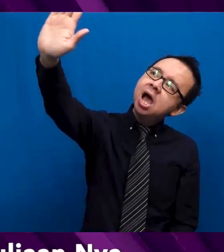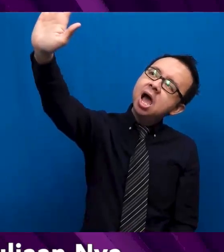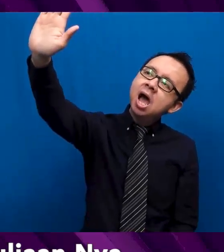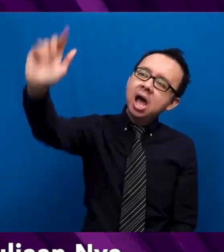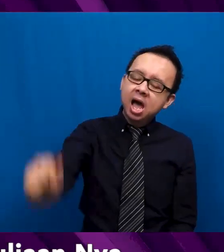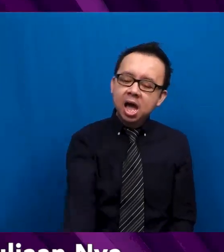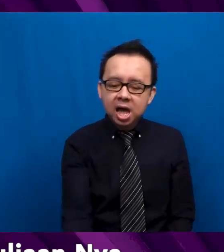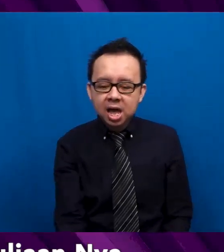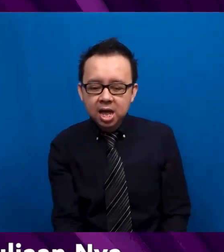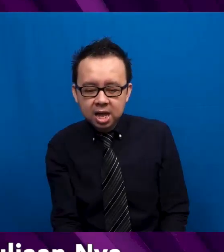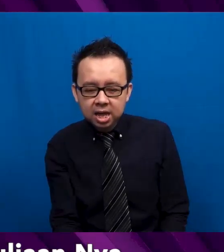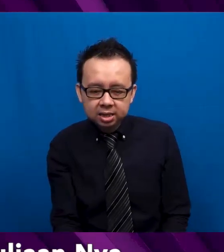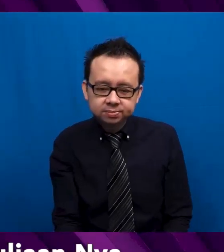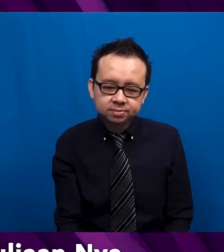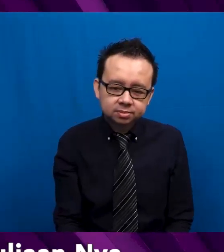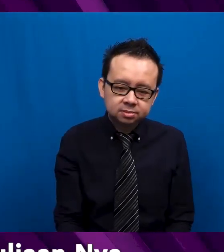kemuliaannya,